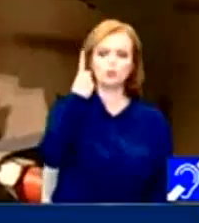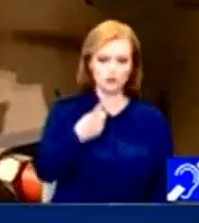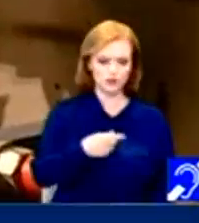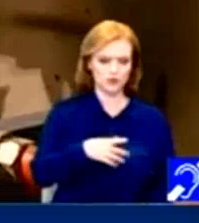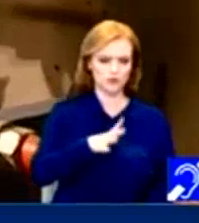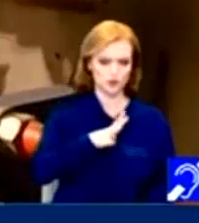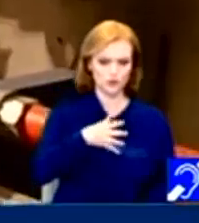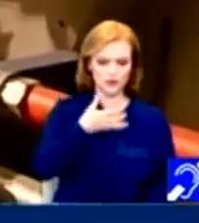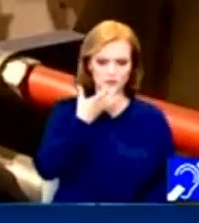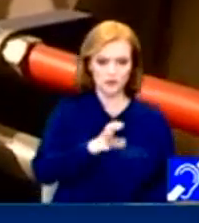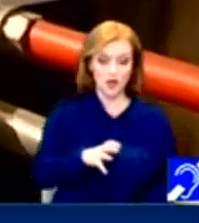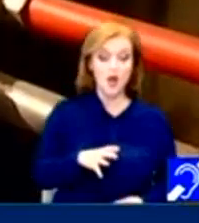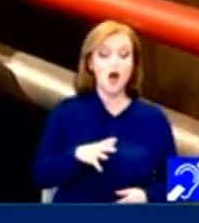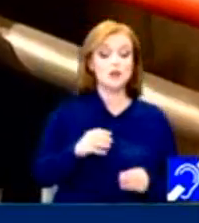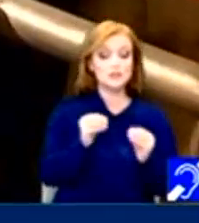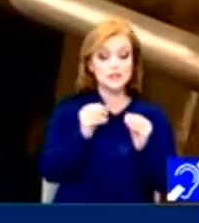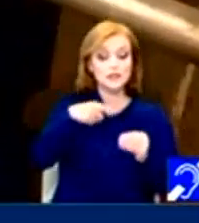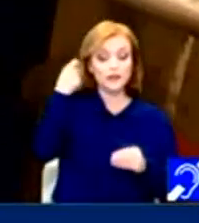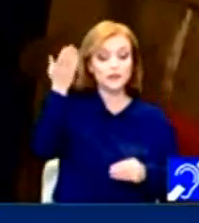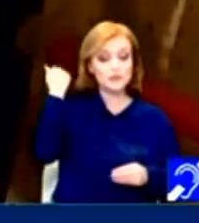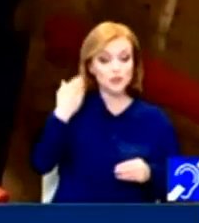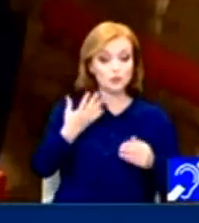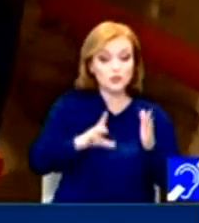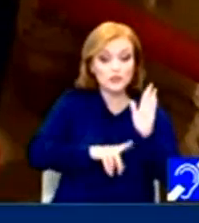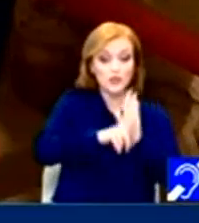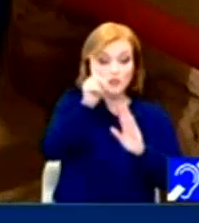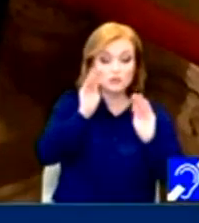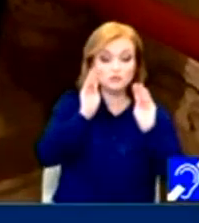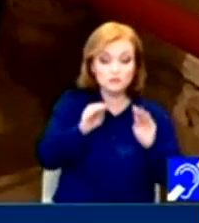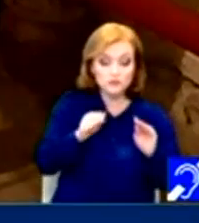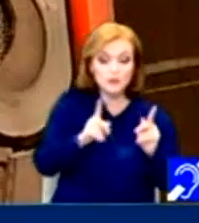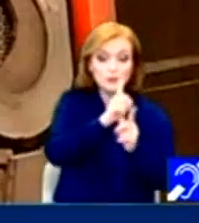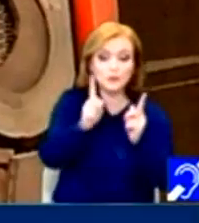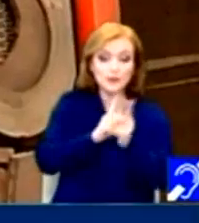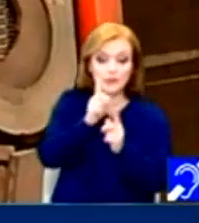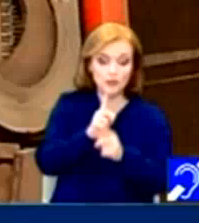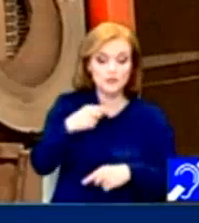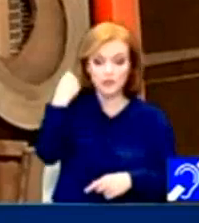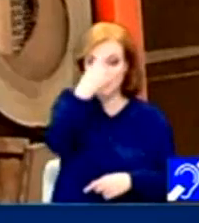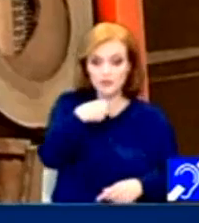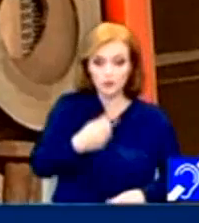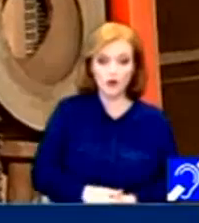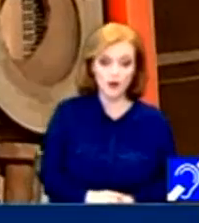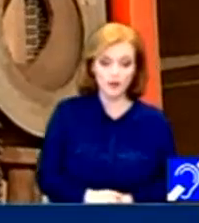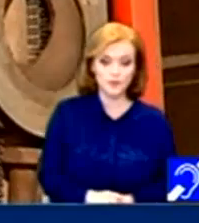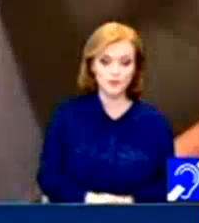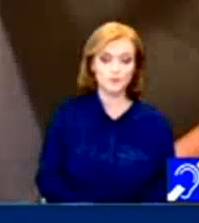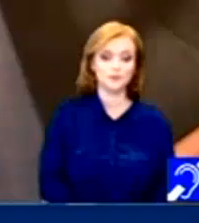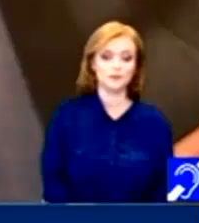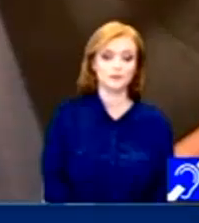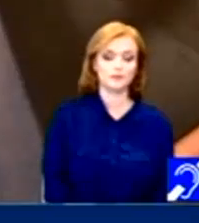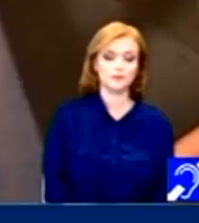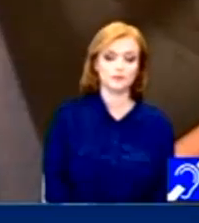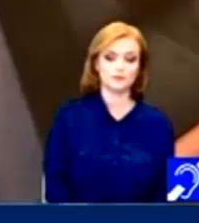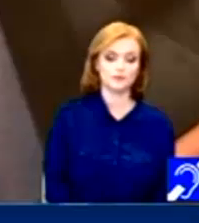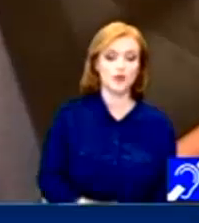căldură? Acum 10 ani, în unele blocuri s-au instalat printre primele puncte termice individuale. Beneficiari sunt și locatarii unui